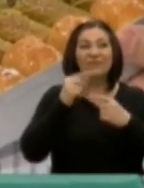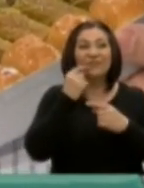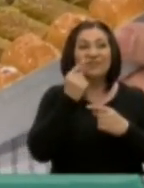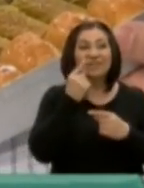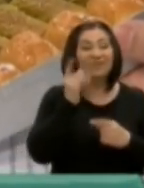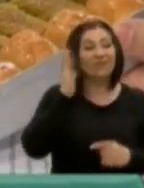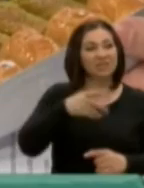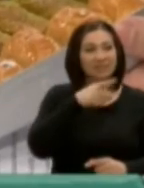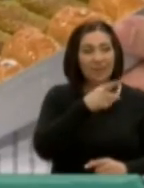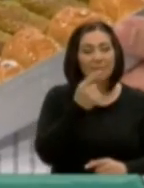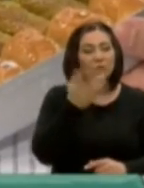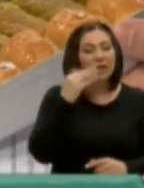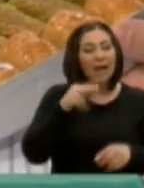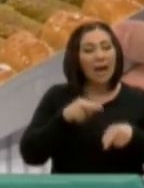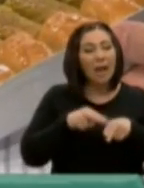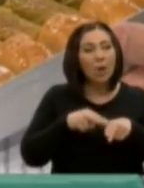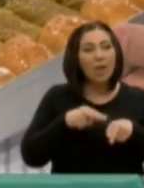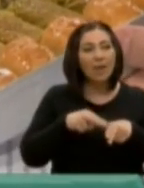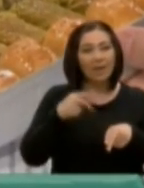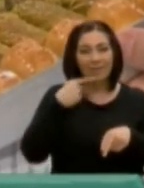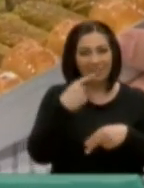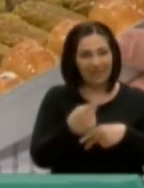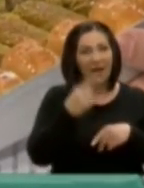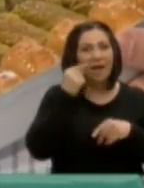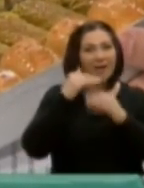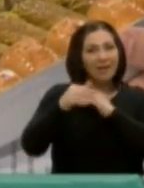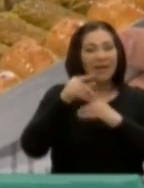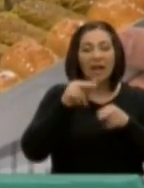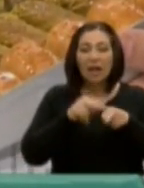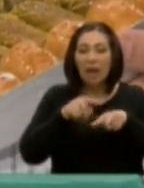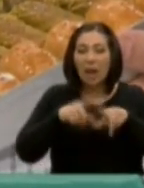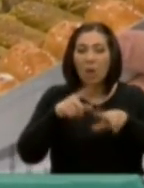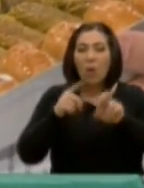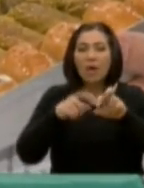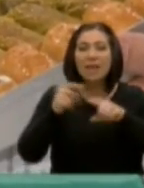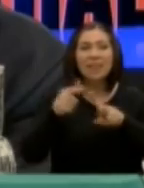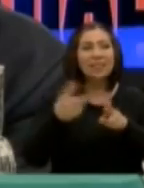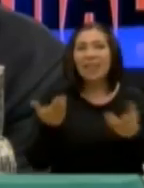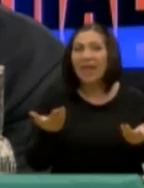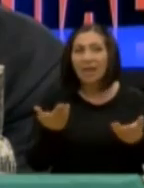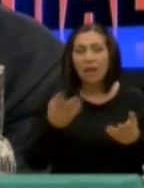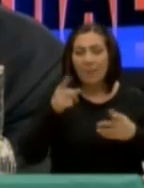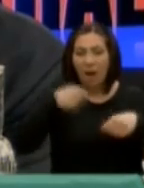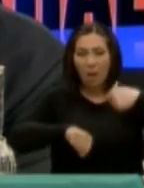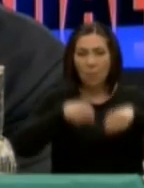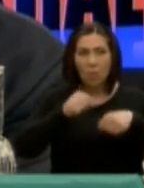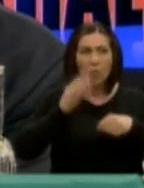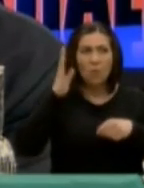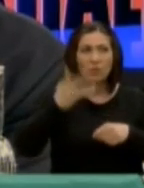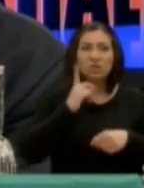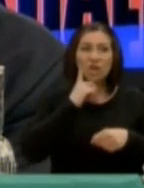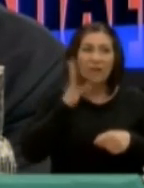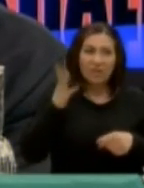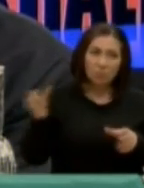He. Demin bir şey söyledik, kalori meselesi deniyor halkımızın. Hı hı. Kalori nedir? Bir hamuru fazla yaptıkça, içine şerbeti falan koydukça